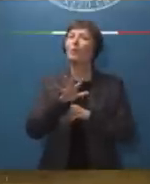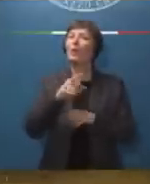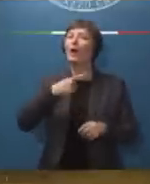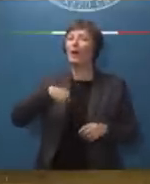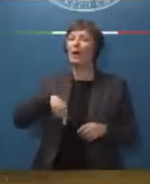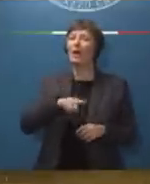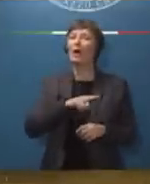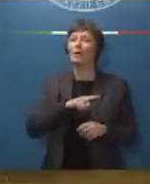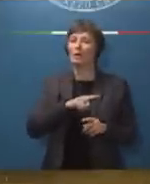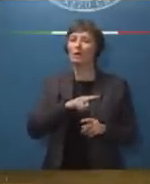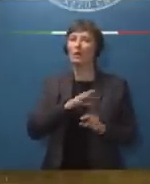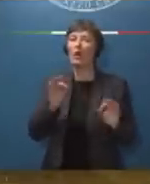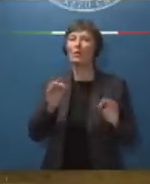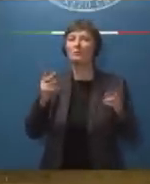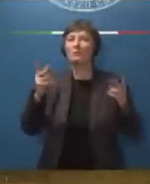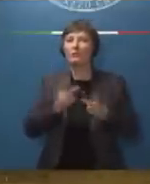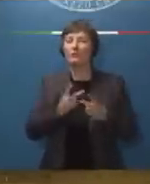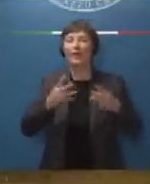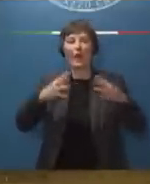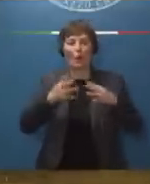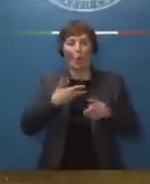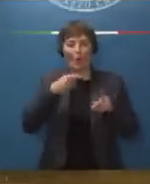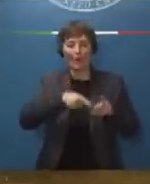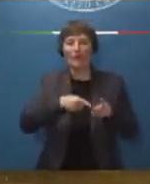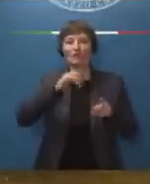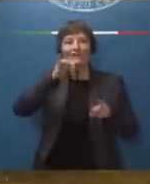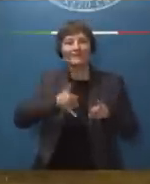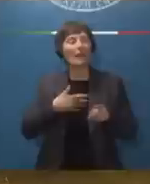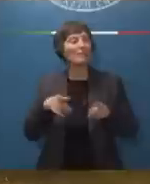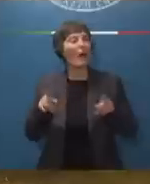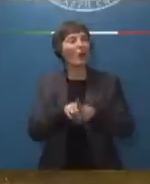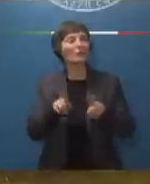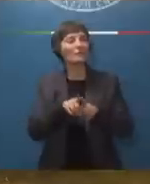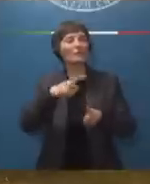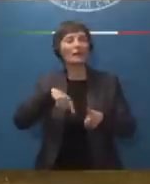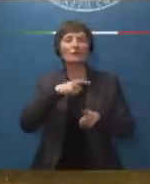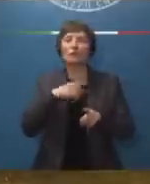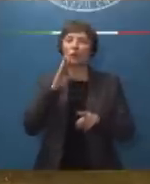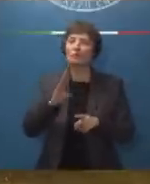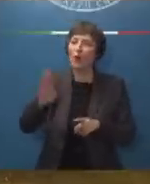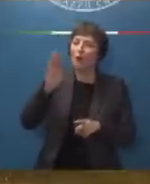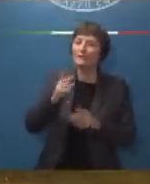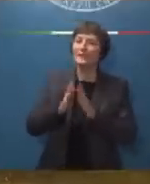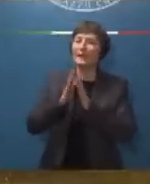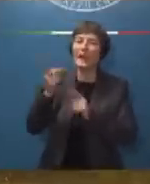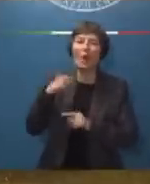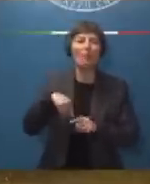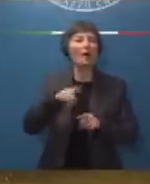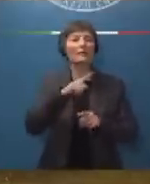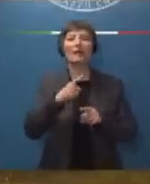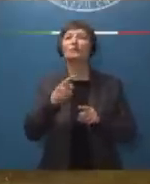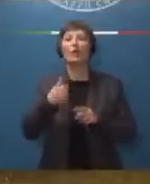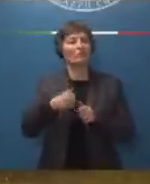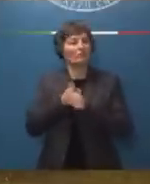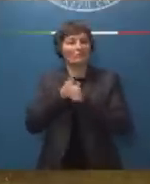nonostante la guerra faremo tutte implementeremo tutte le decisioni e raccomandazioni della commissione europea per noi è molto